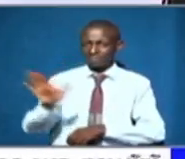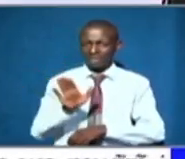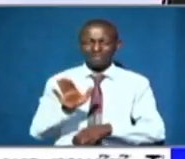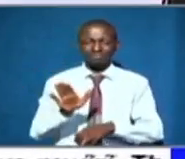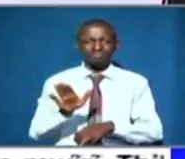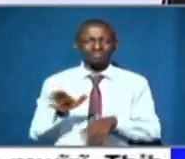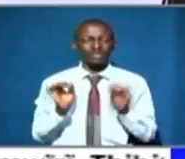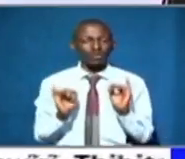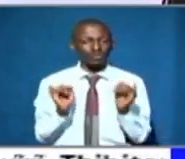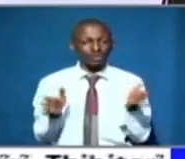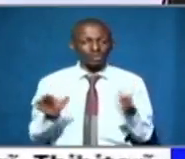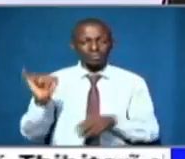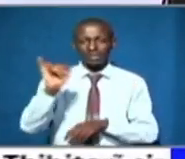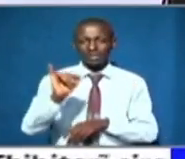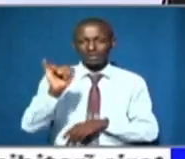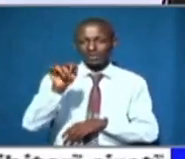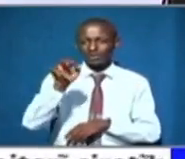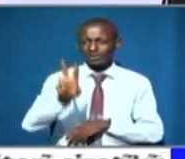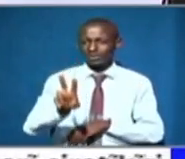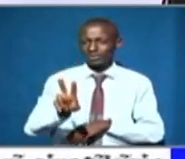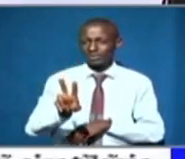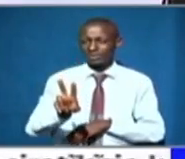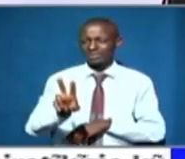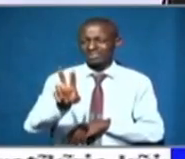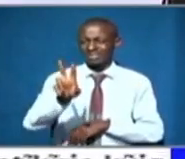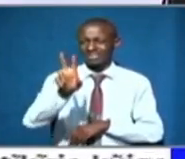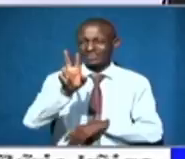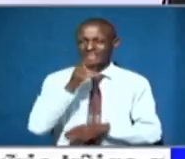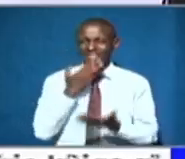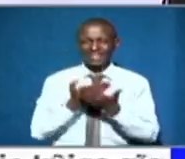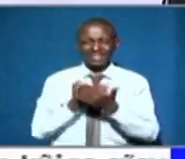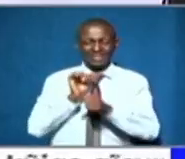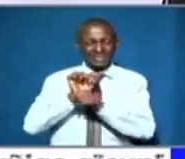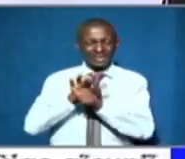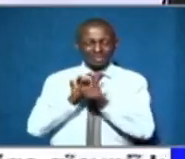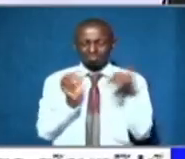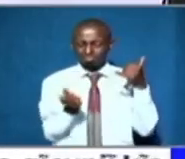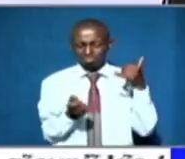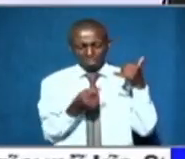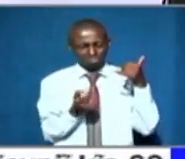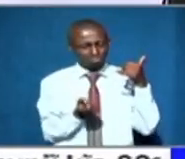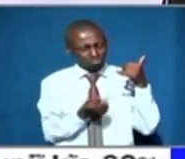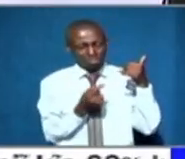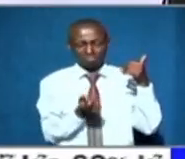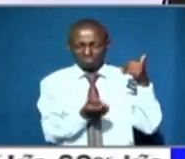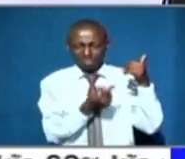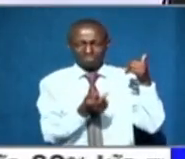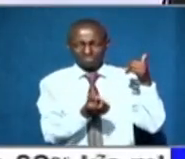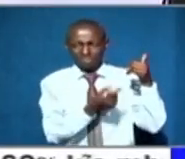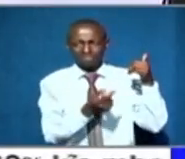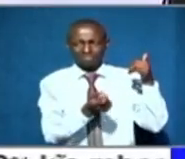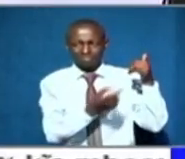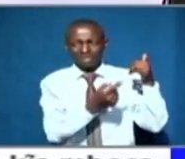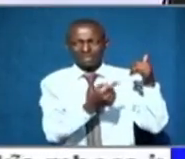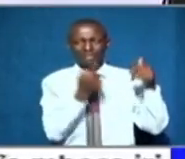yadumeni ni sheshen ya Inoro TV ni gatho nyingi muno inyuo the drone mugitwandikira hoine wo muthe ni drone mudu rauga korwa andu